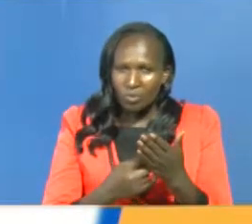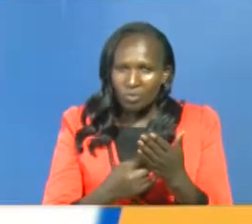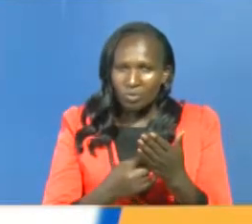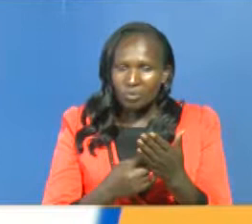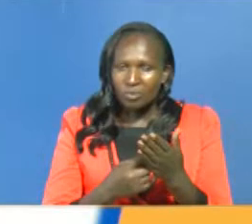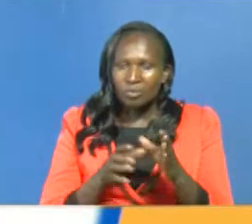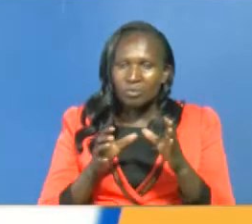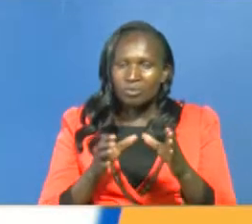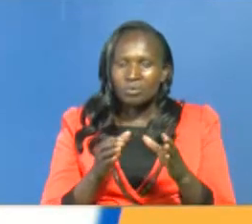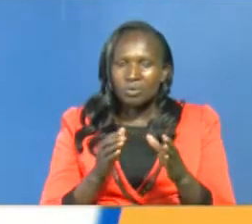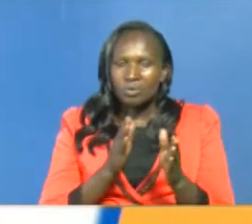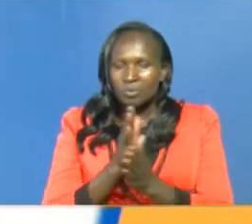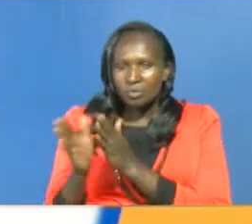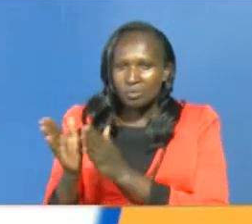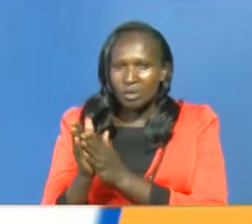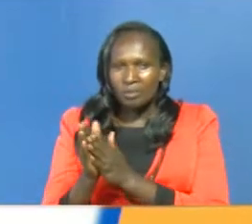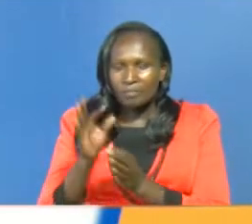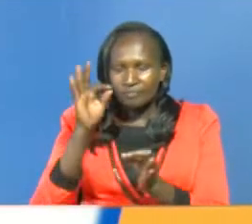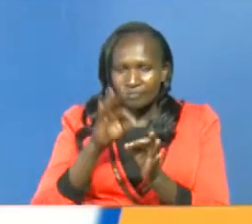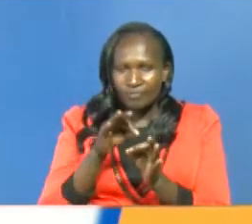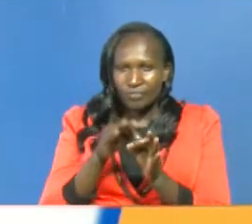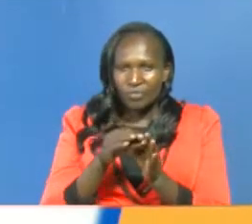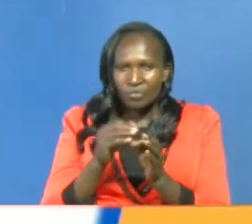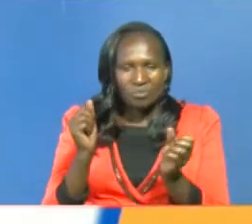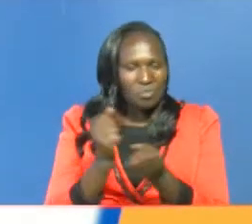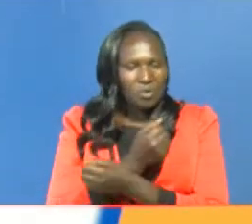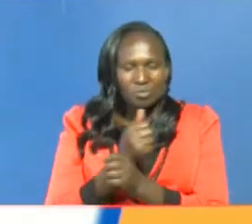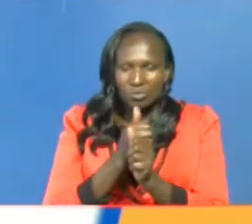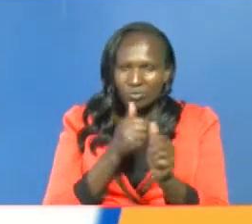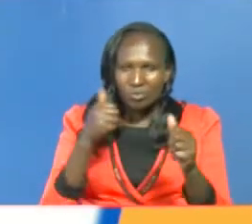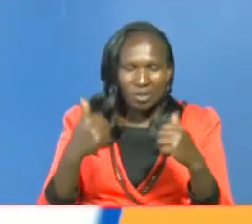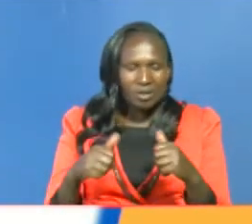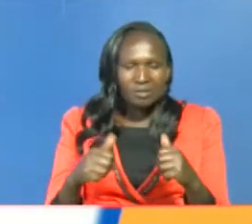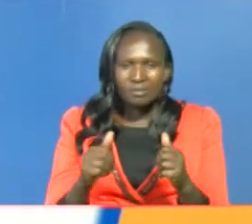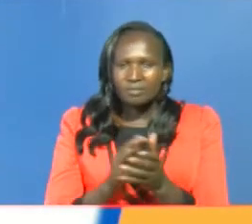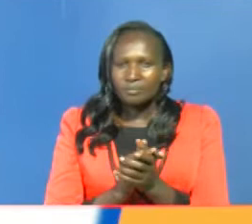wa kuandaa kura ya maamuzi hauwezi kuzuiwa na chochote au yeyote yule.